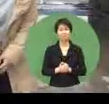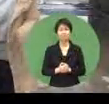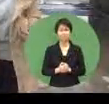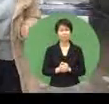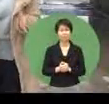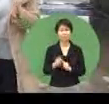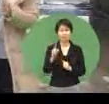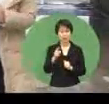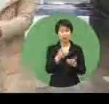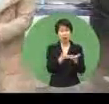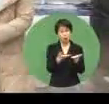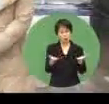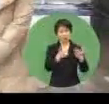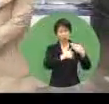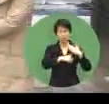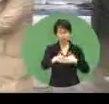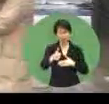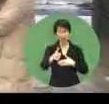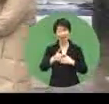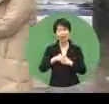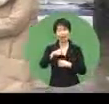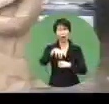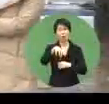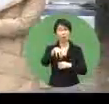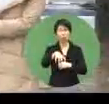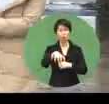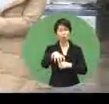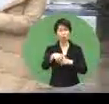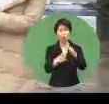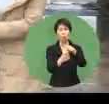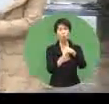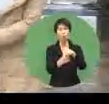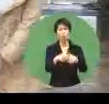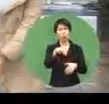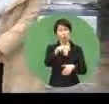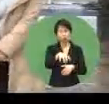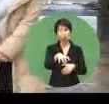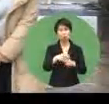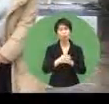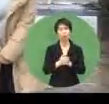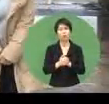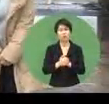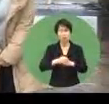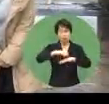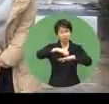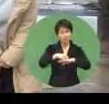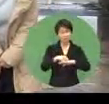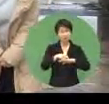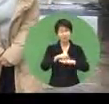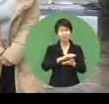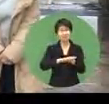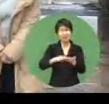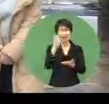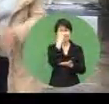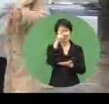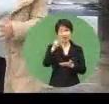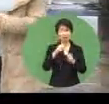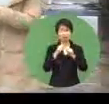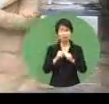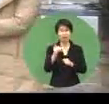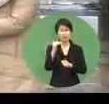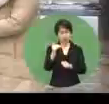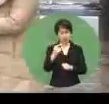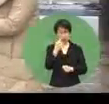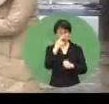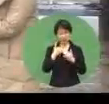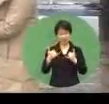そしてお店を飛び出して、こちらの農場でも非常に厳しい衛生管理が行われているということで、私た